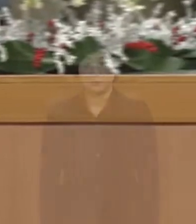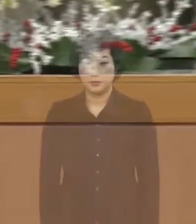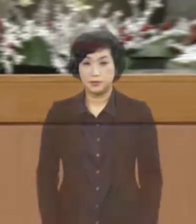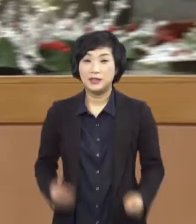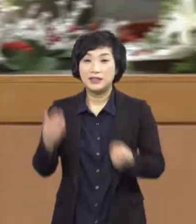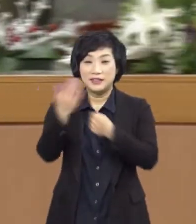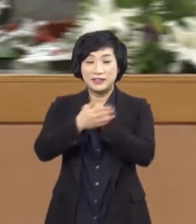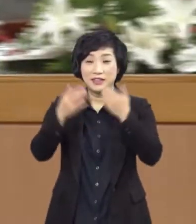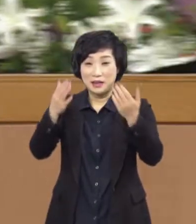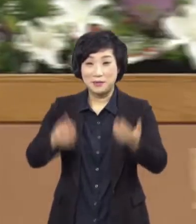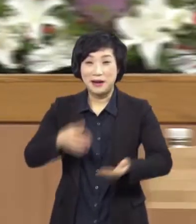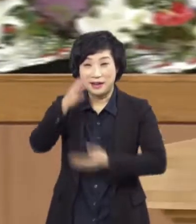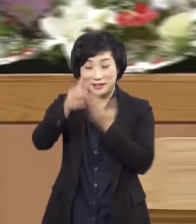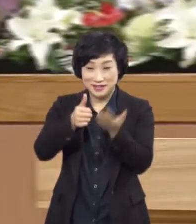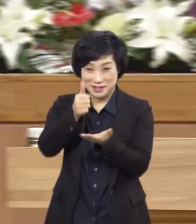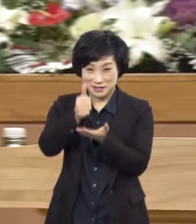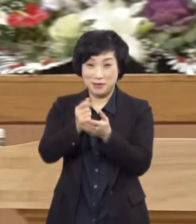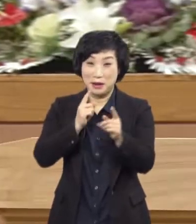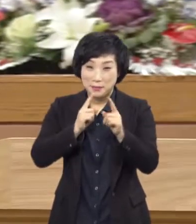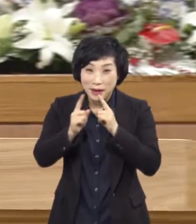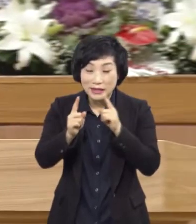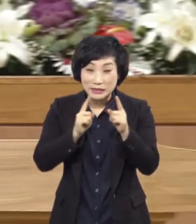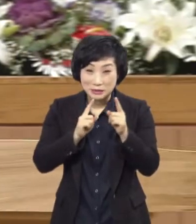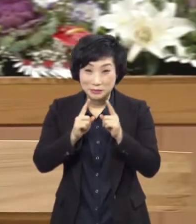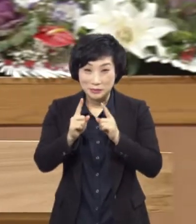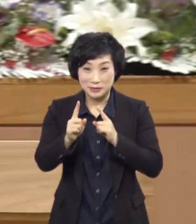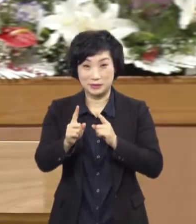은혜 받으실 하나님의 말씀은